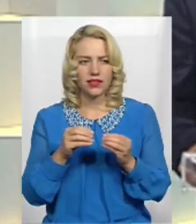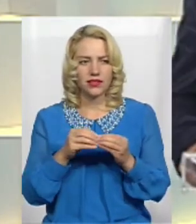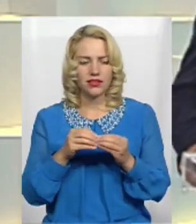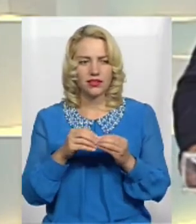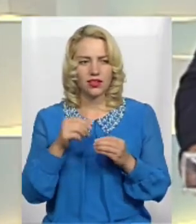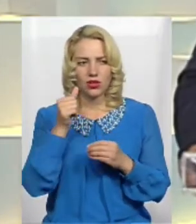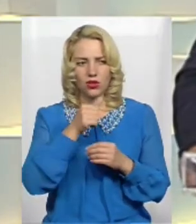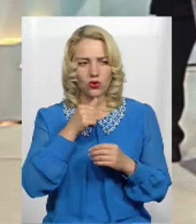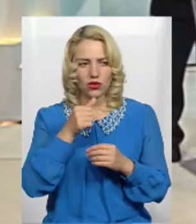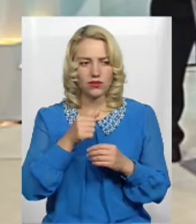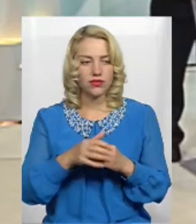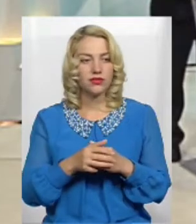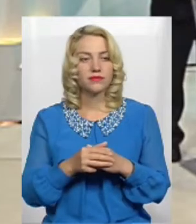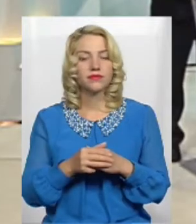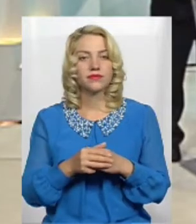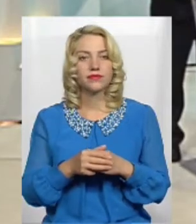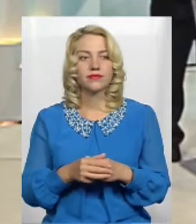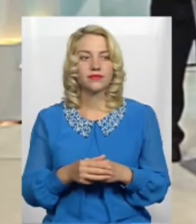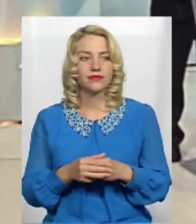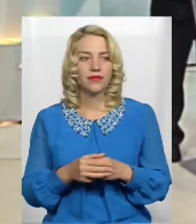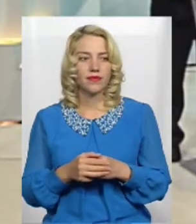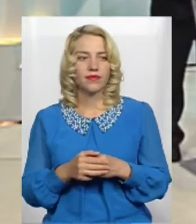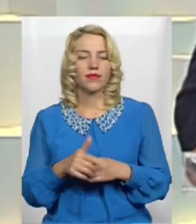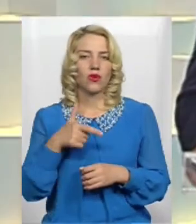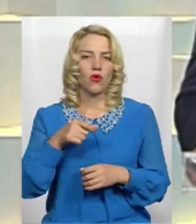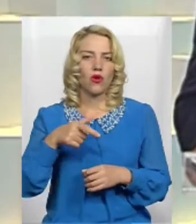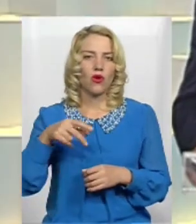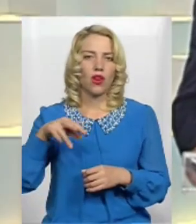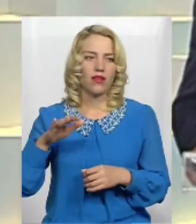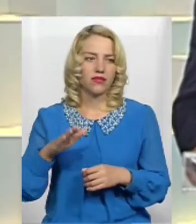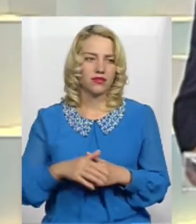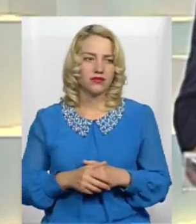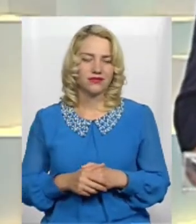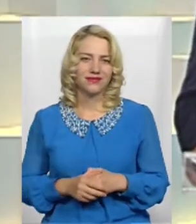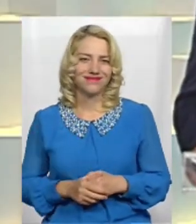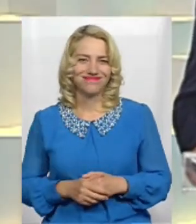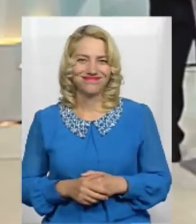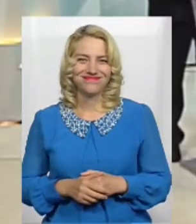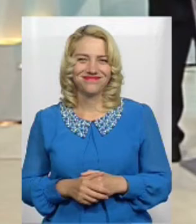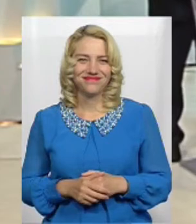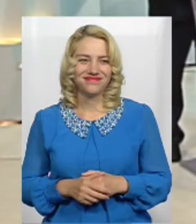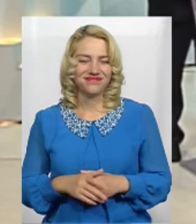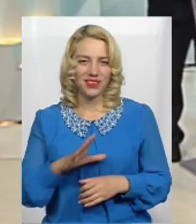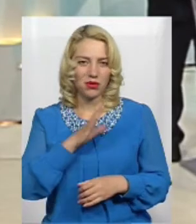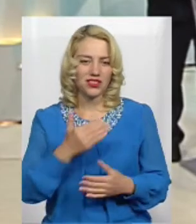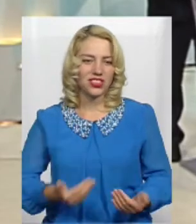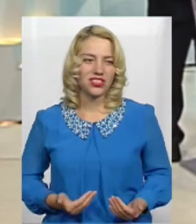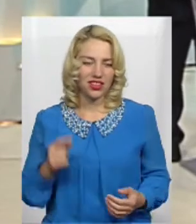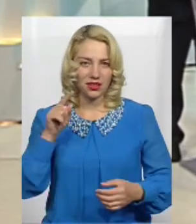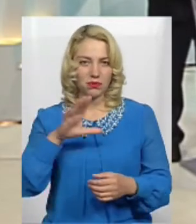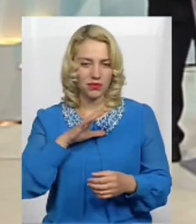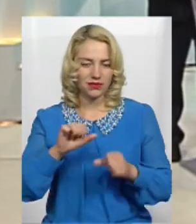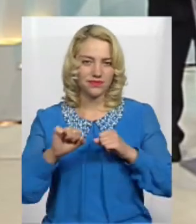10 років практично. Правильно, ми цього не знали, тепер будемо знати. Не знали, що ви там жили. Дякую. В Женишківцях жили.